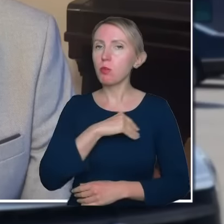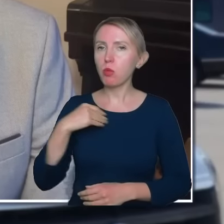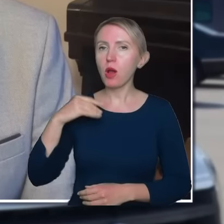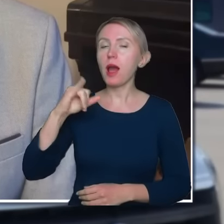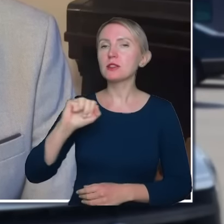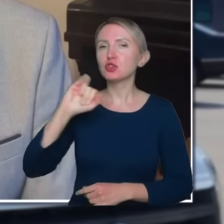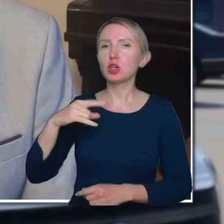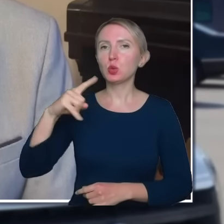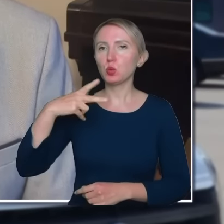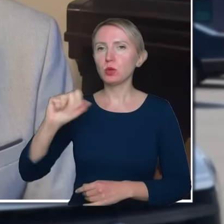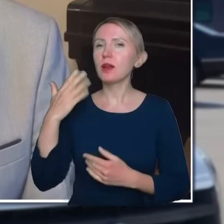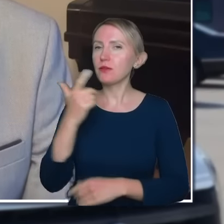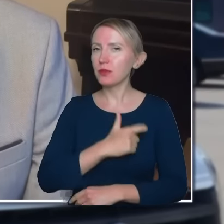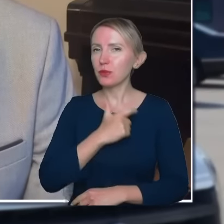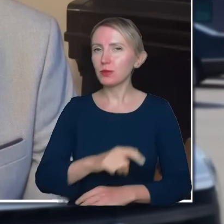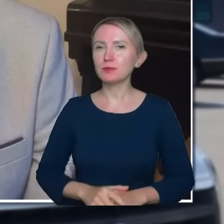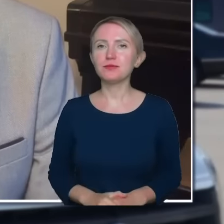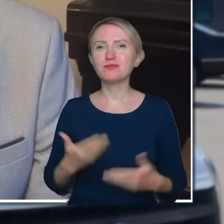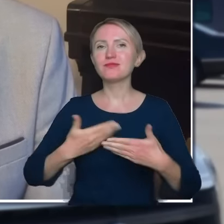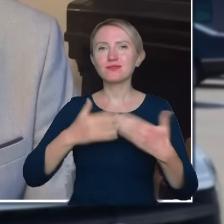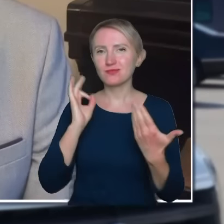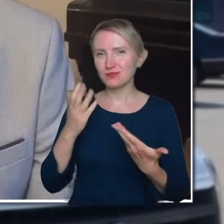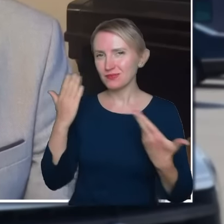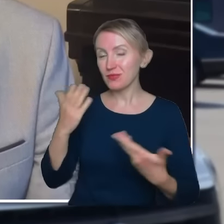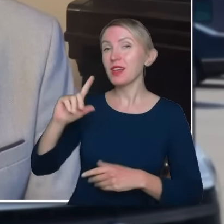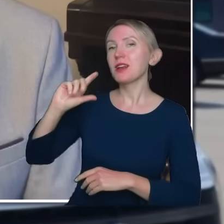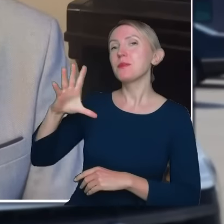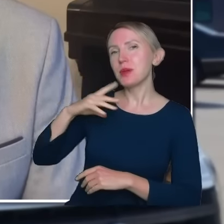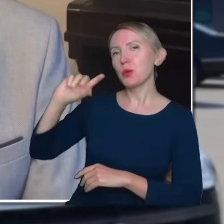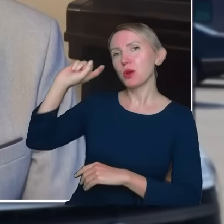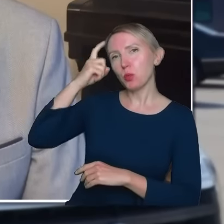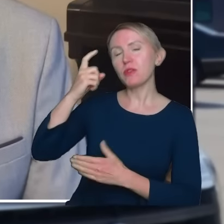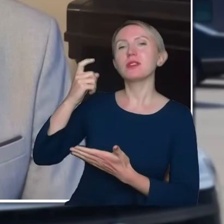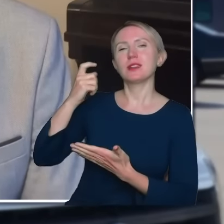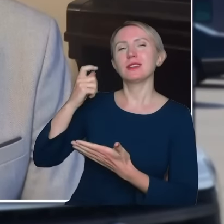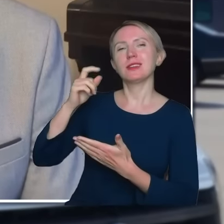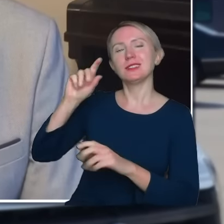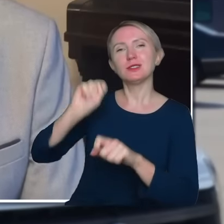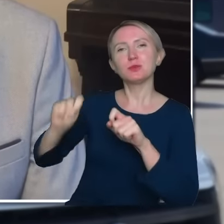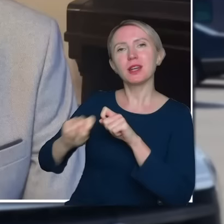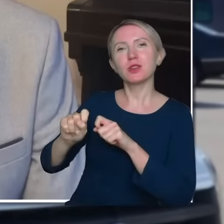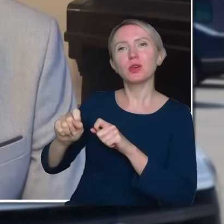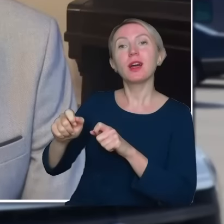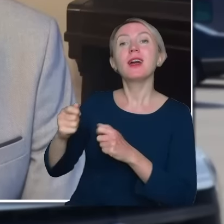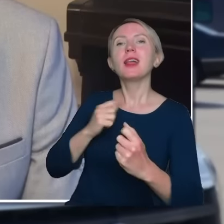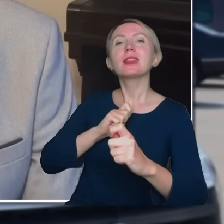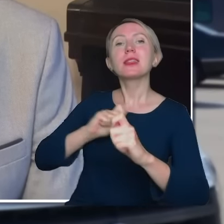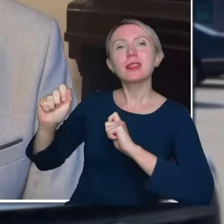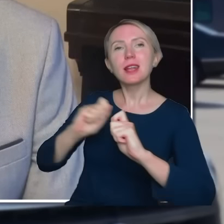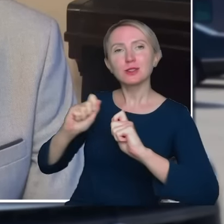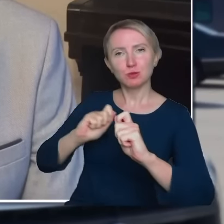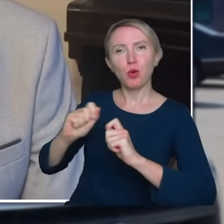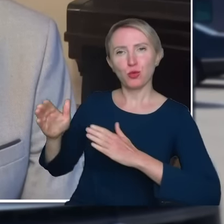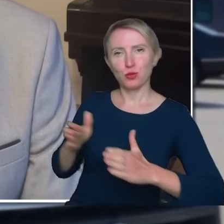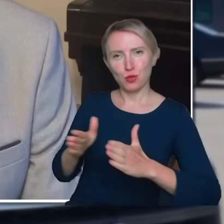Dudy. Witam serdecznie pana. Dzień dobry, witam serdecznie. Były główny inspektor transportu drogowego. Taka drobna korekta. To ja